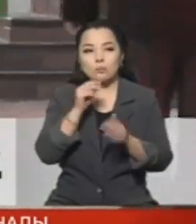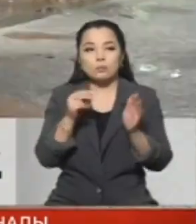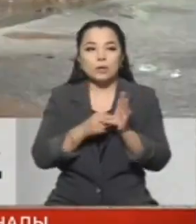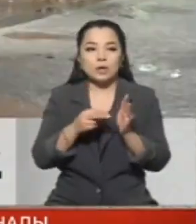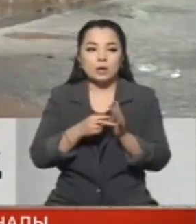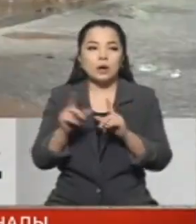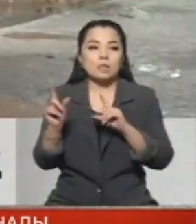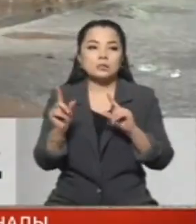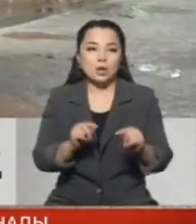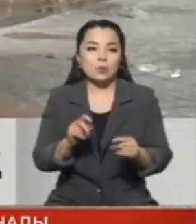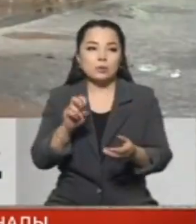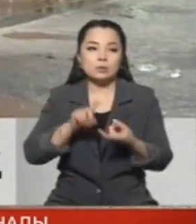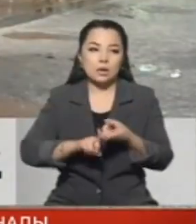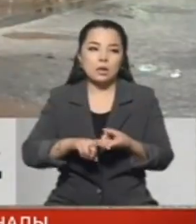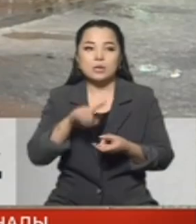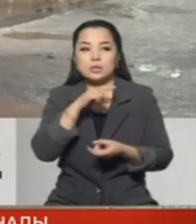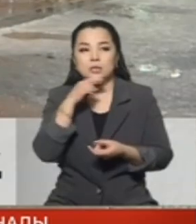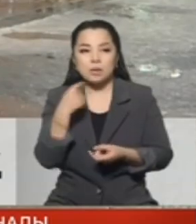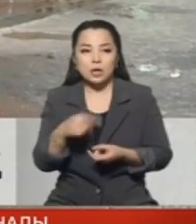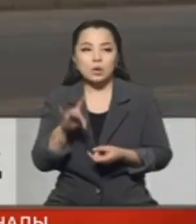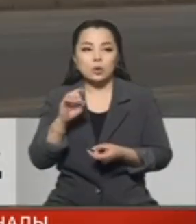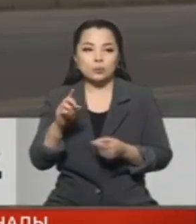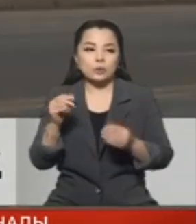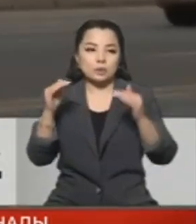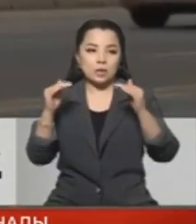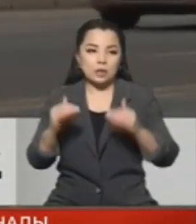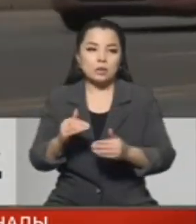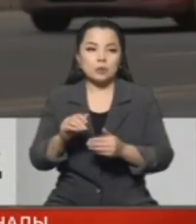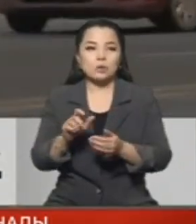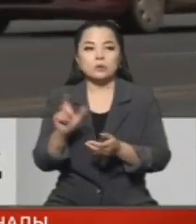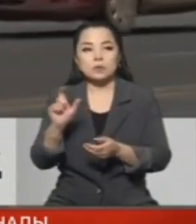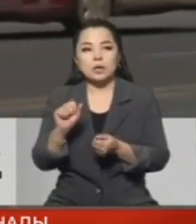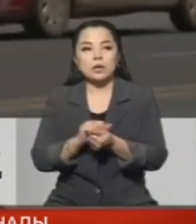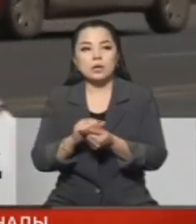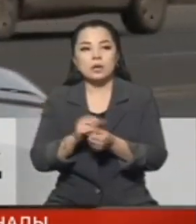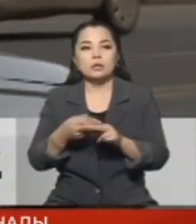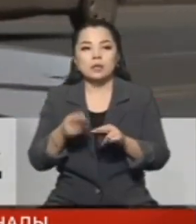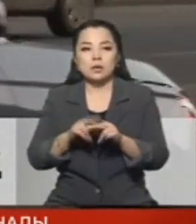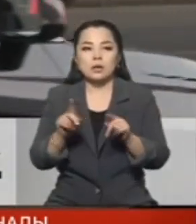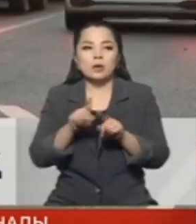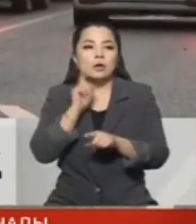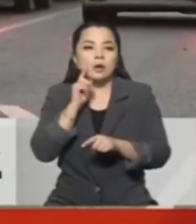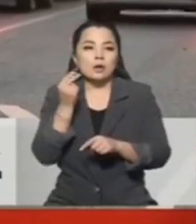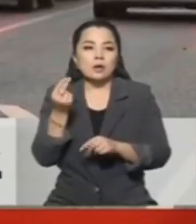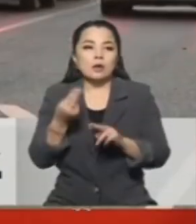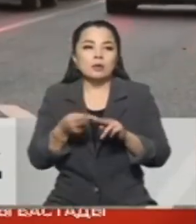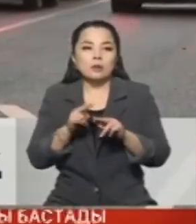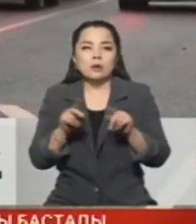бағасының арзандауы мен Ресей рублінің төмендеуі де көк қағаздың құнына біршама әсер еткен.